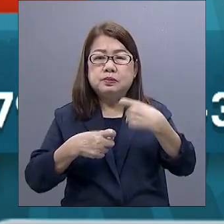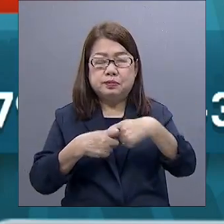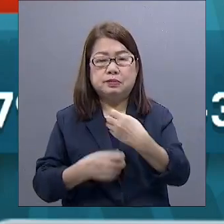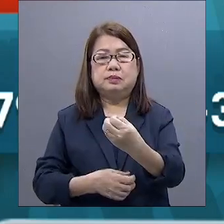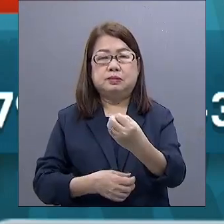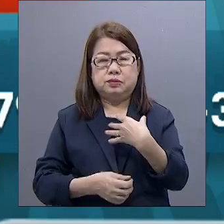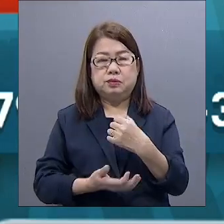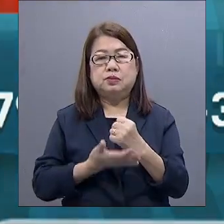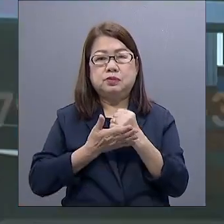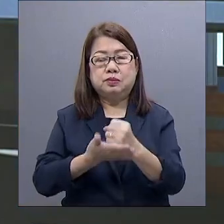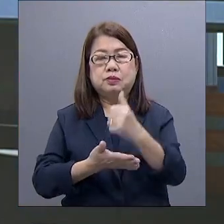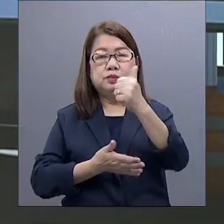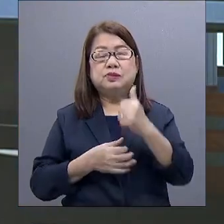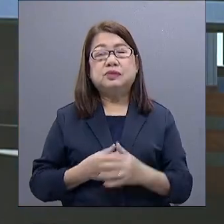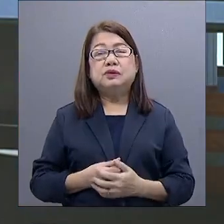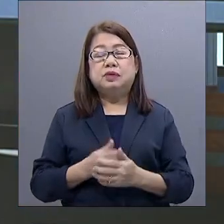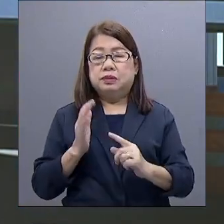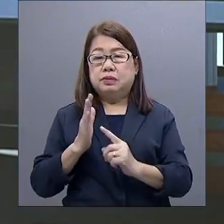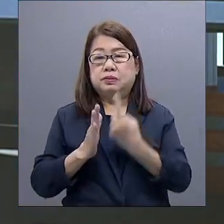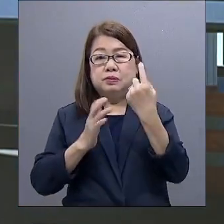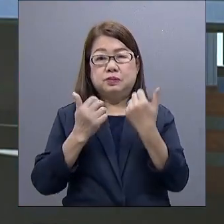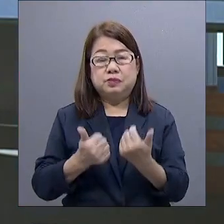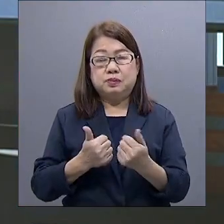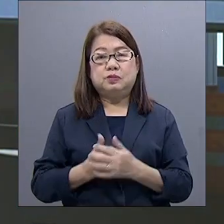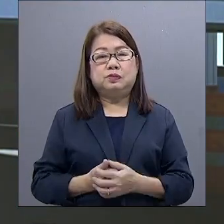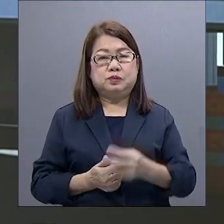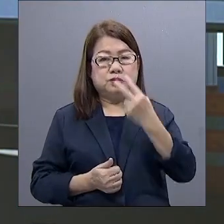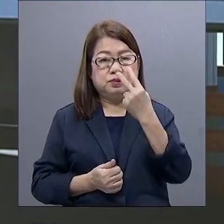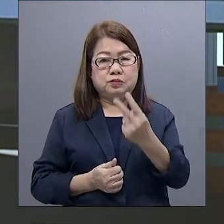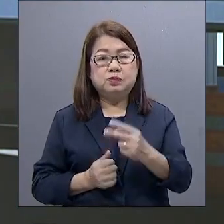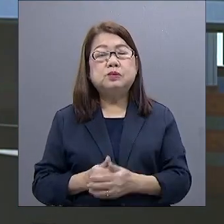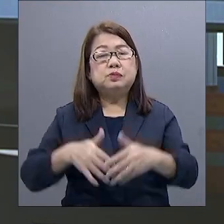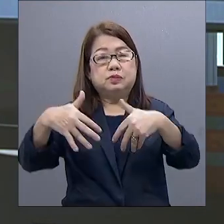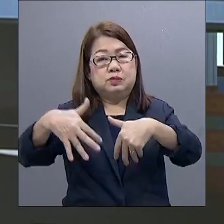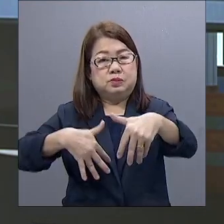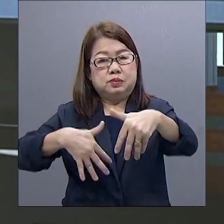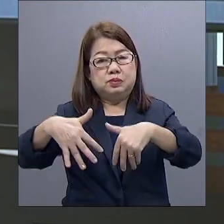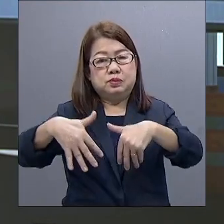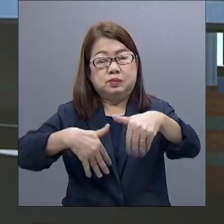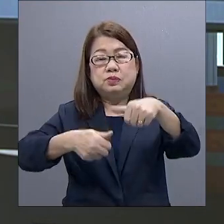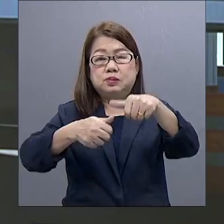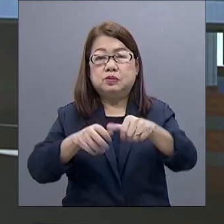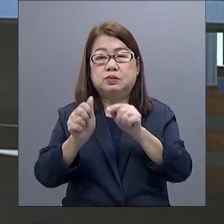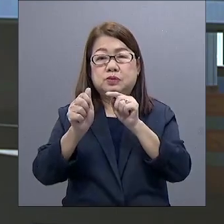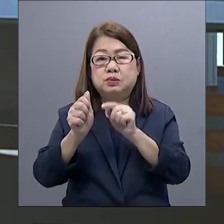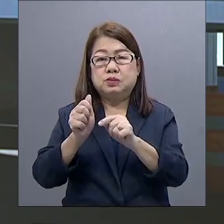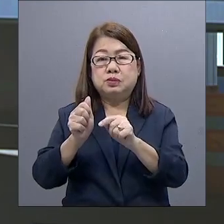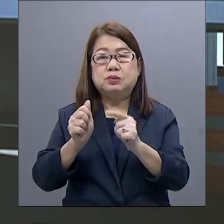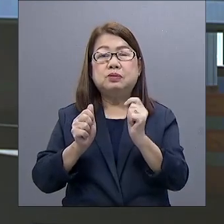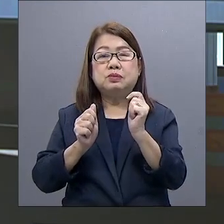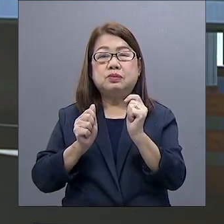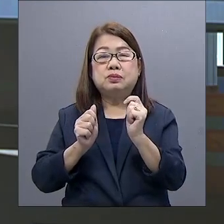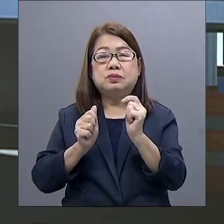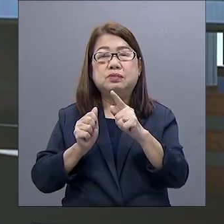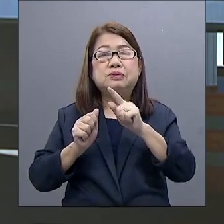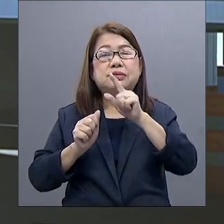งไปนี้ค่ะคผชมค้า ป้ายแรกนะคะ เราไปดูความคลนไ้ของชาบ้านที่ อำเภอท่ามาการสัหวสการจานบุรี